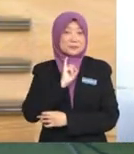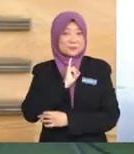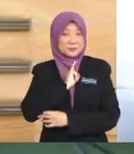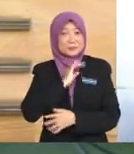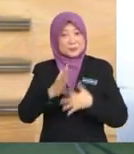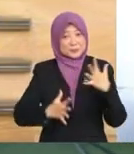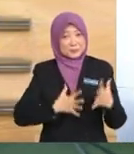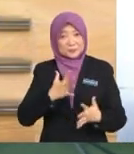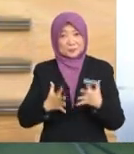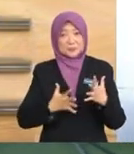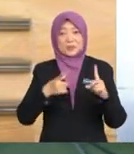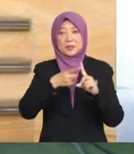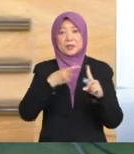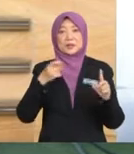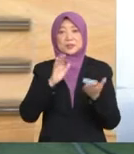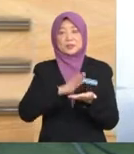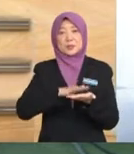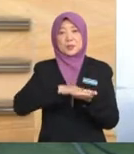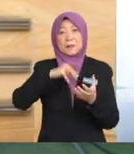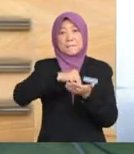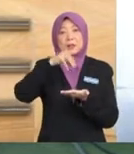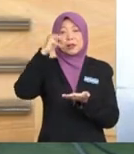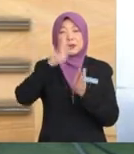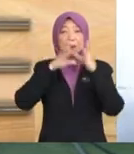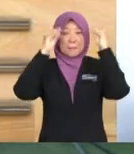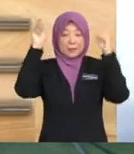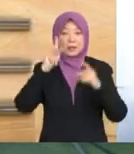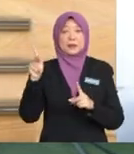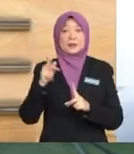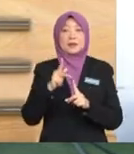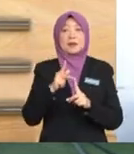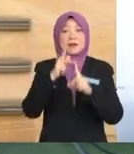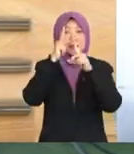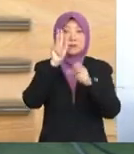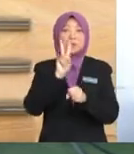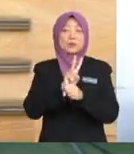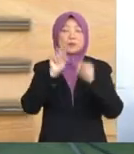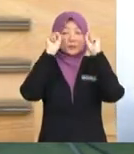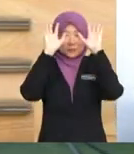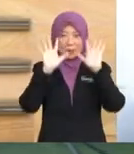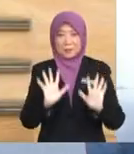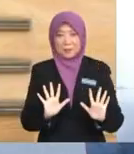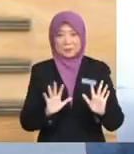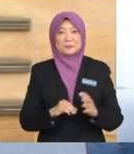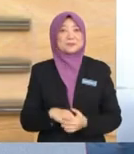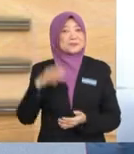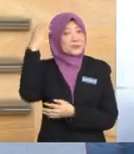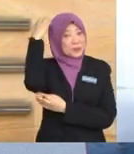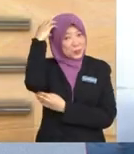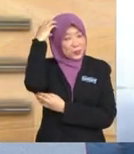jurubahasa isyarat dari Sekolah Menengah Pendidikan Khas Vokasional Shah Alam Selangor.